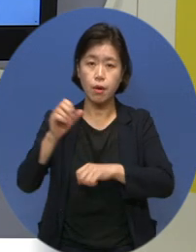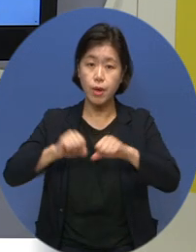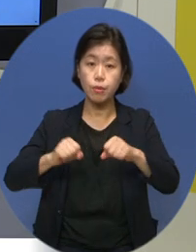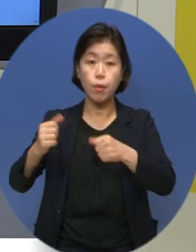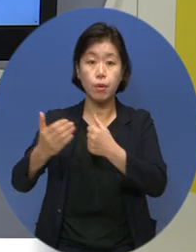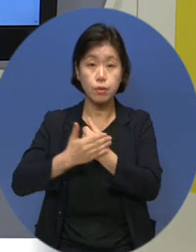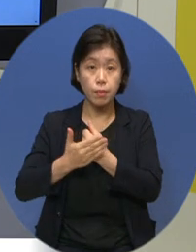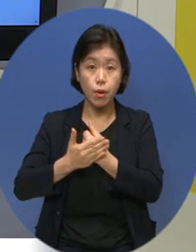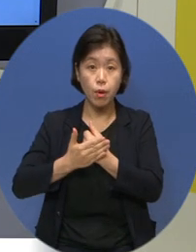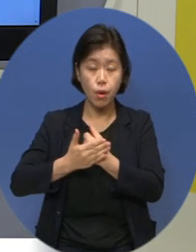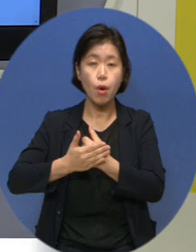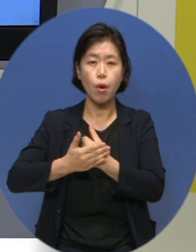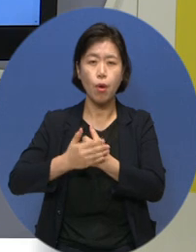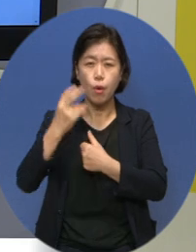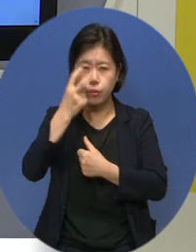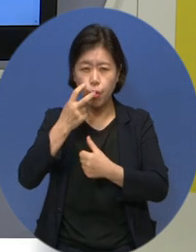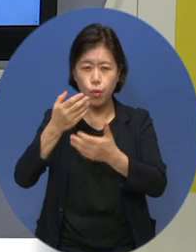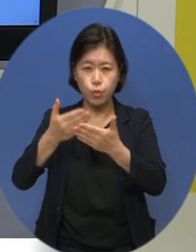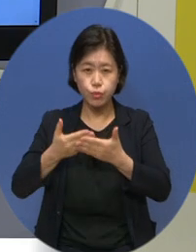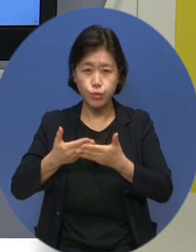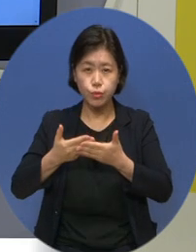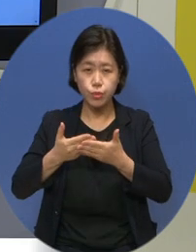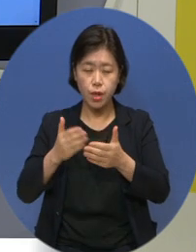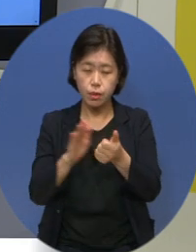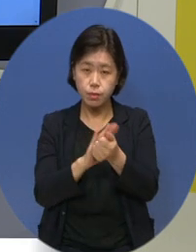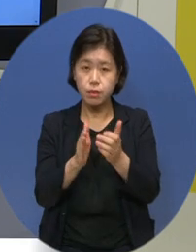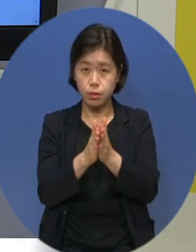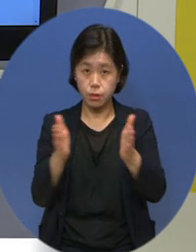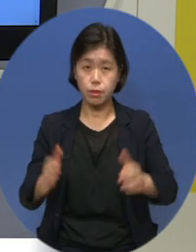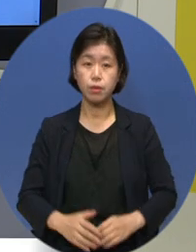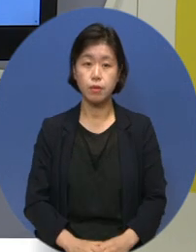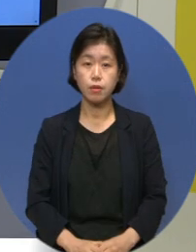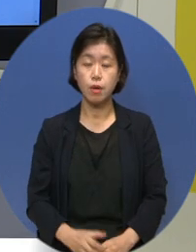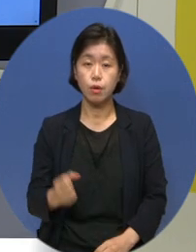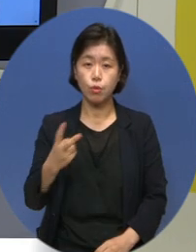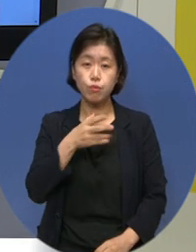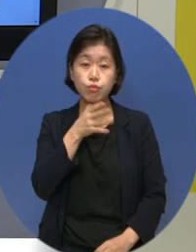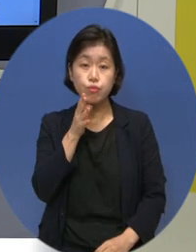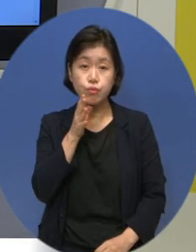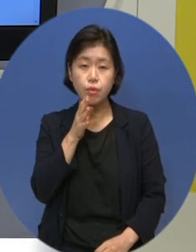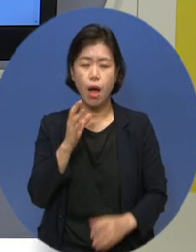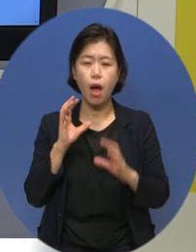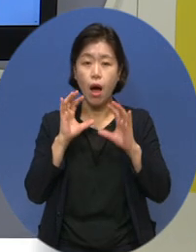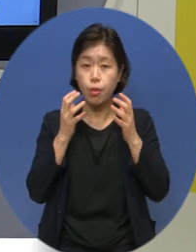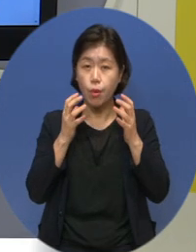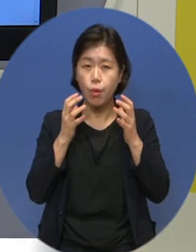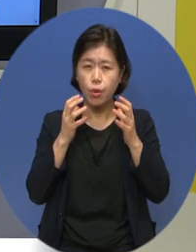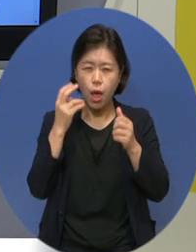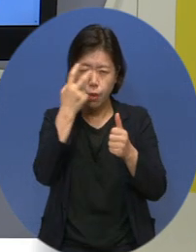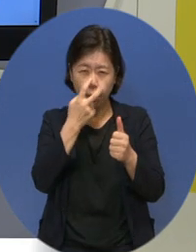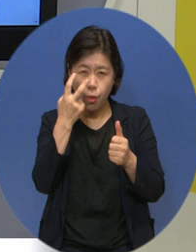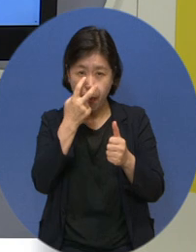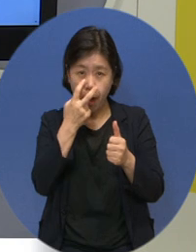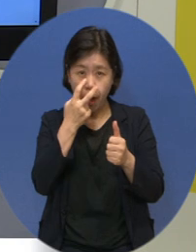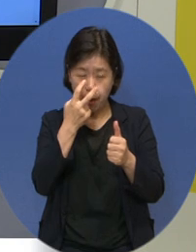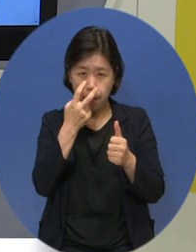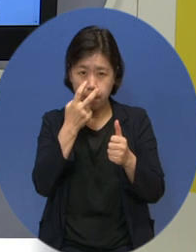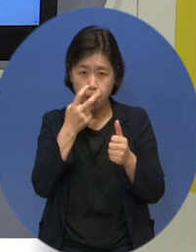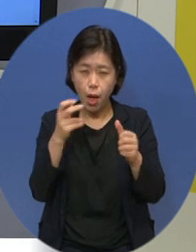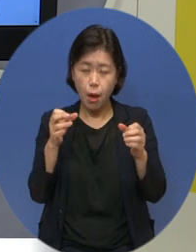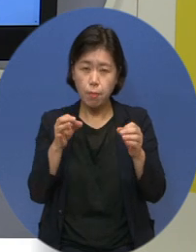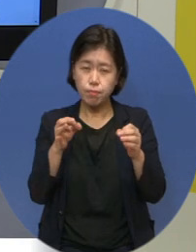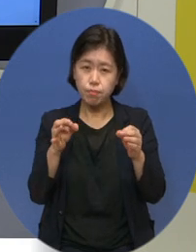긴급 돌봄 서비스가 강화됩니다 또한 노인과 아동 등의 돌봄 공백을 최소화하기 위한